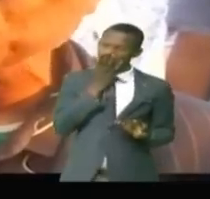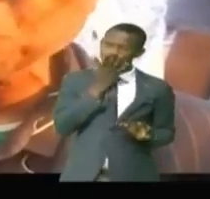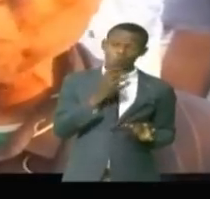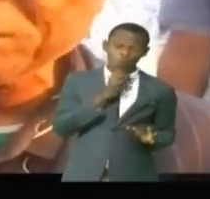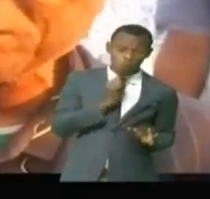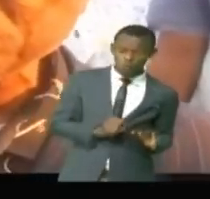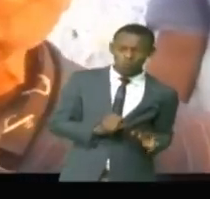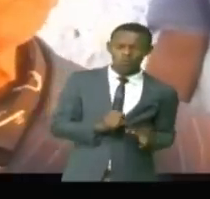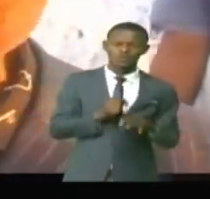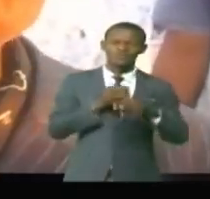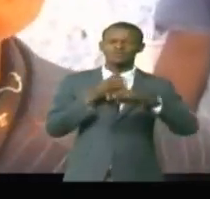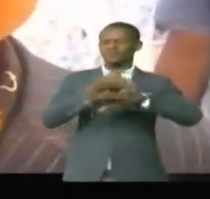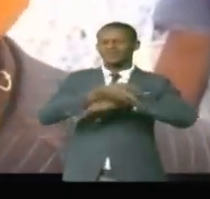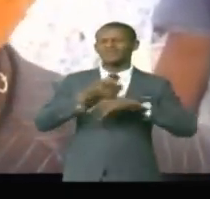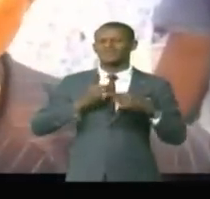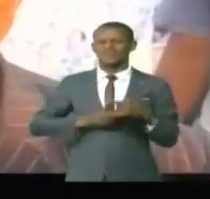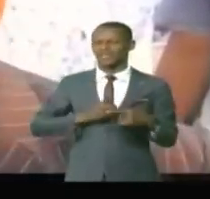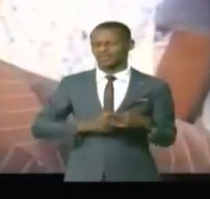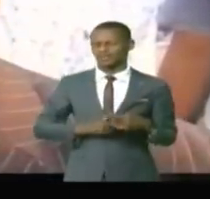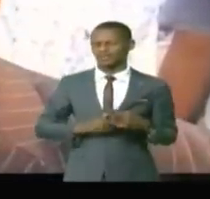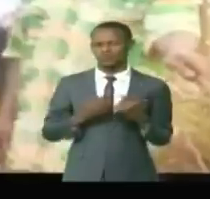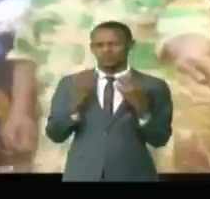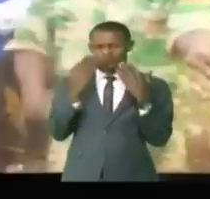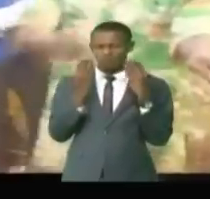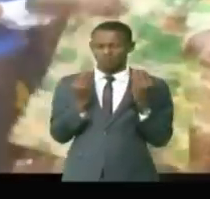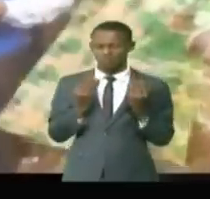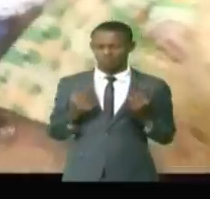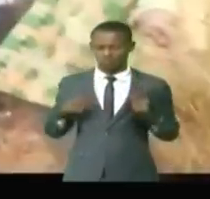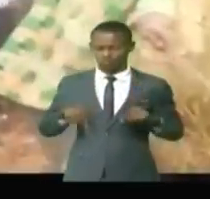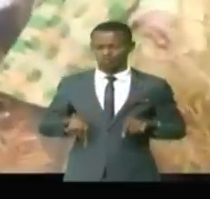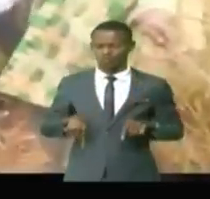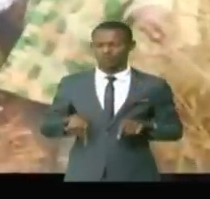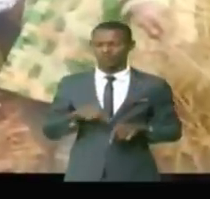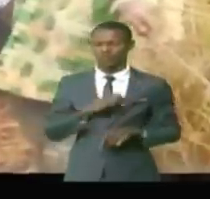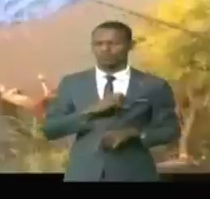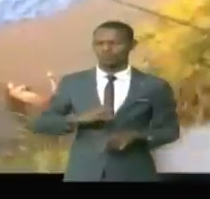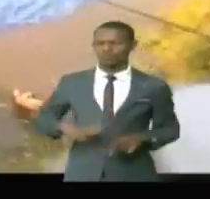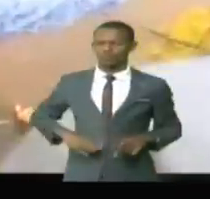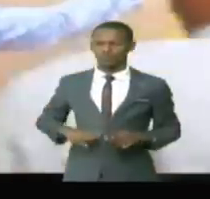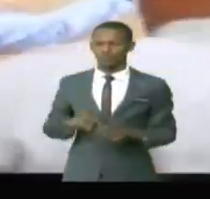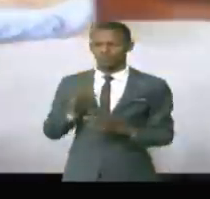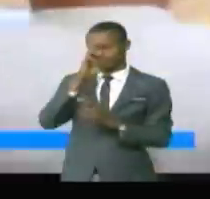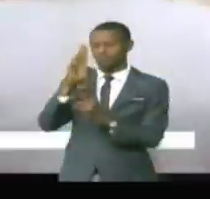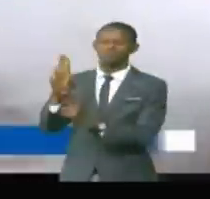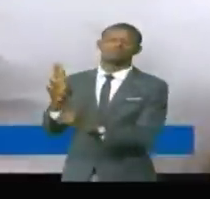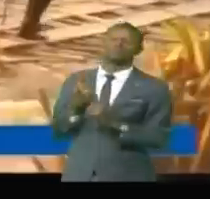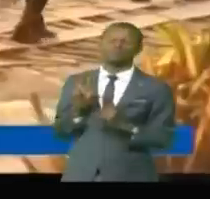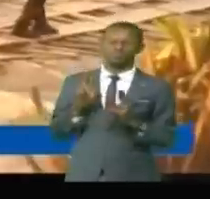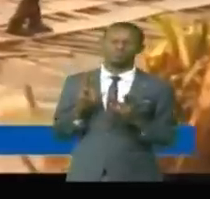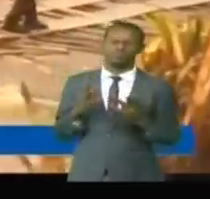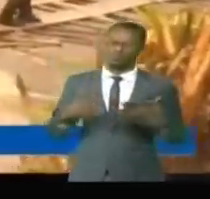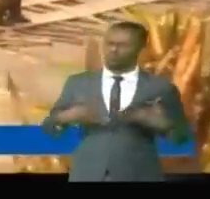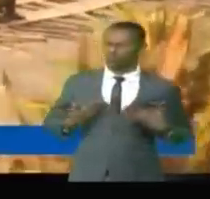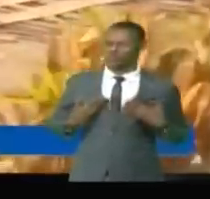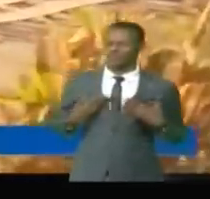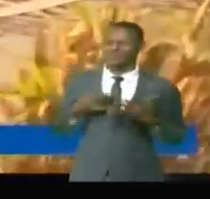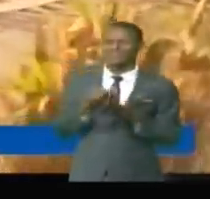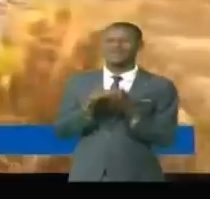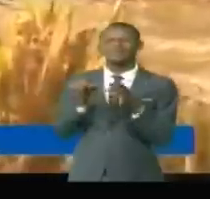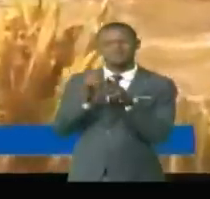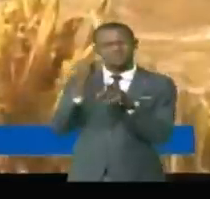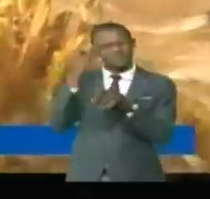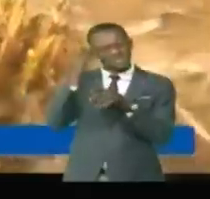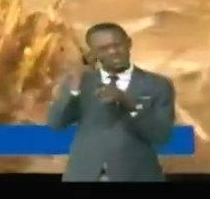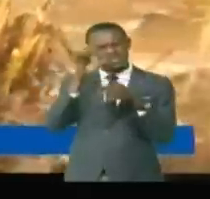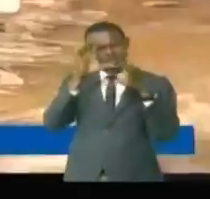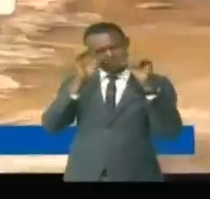ainsi qu'aujourd'hui, le bourgmestre nous a honorés. Ceci entre dans le cadre du développement prôné par son Excellence Félix-Antoine